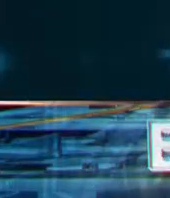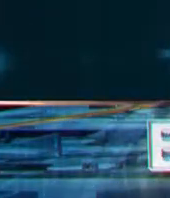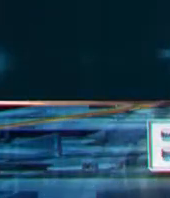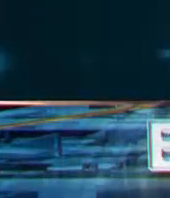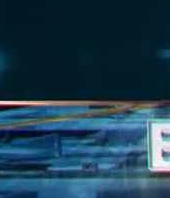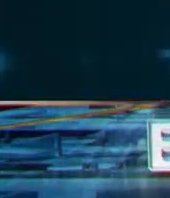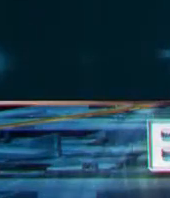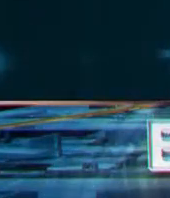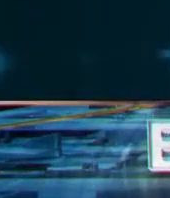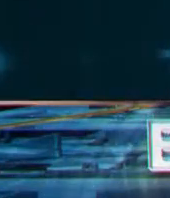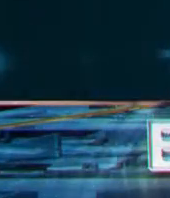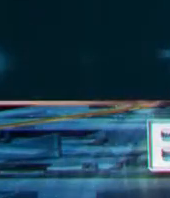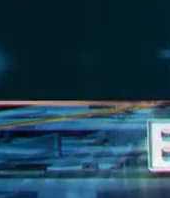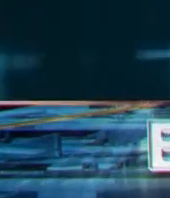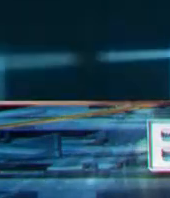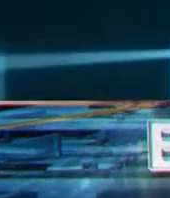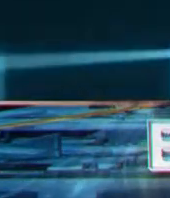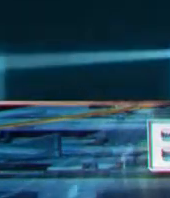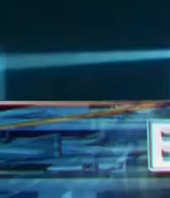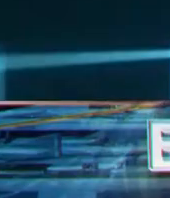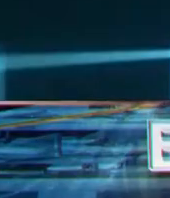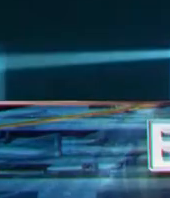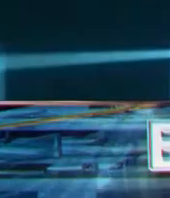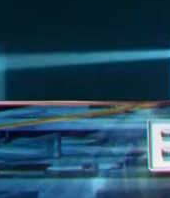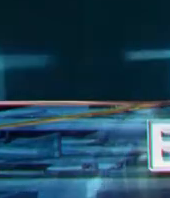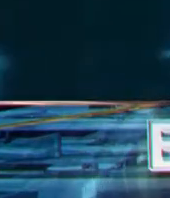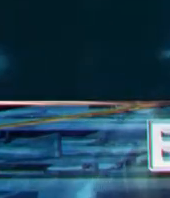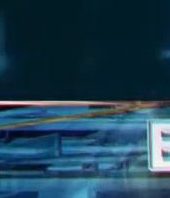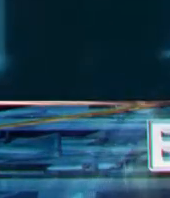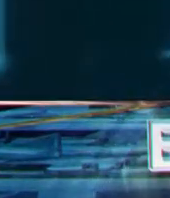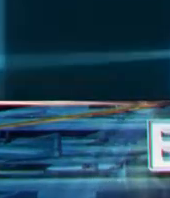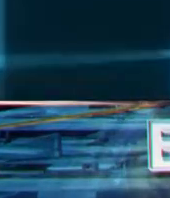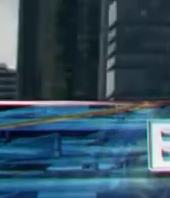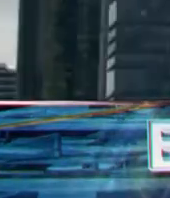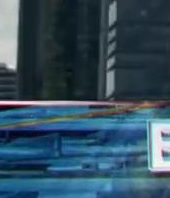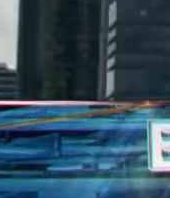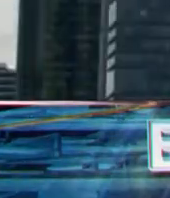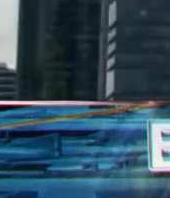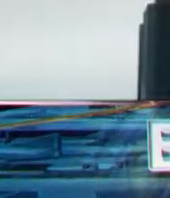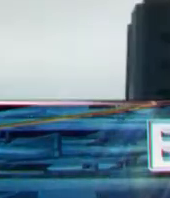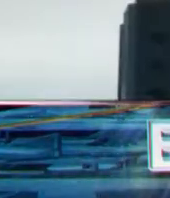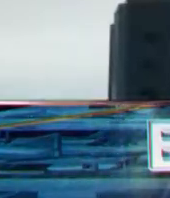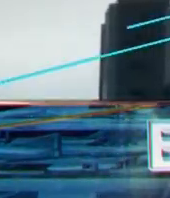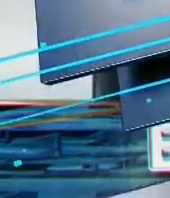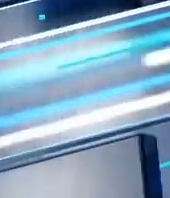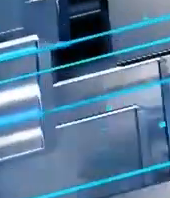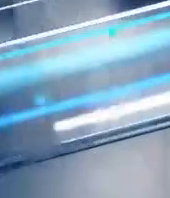Тәуелсіздік бәрінен қымбат. Бүгін Егемен Қазақстан газетінде ел президенті Қасым Жомарт Тоқаевтың мақаласы жарияланды.